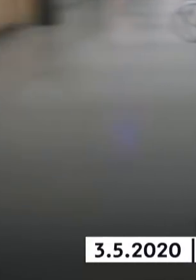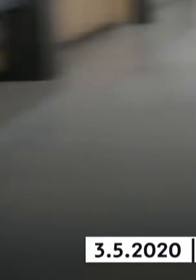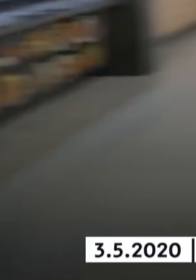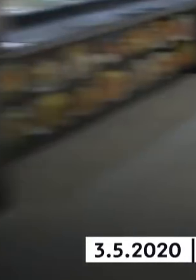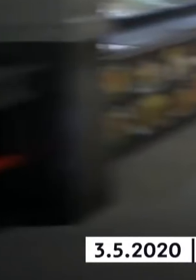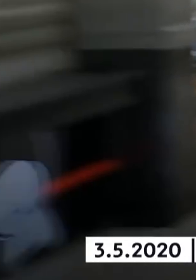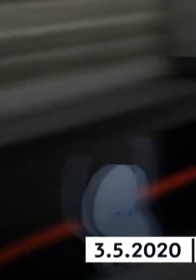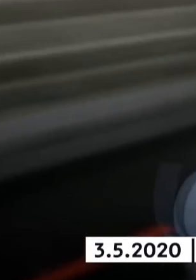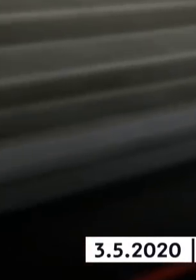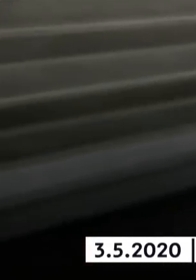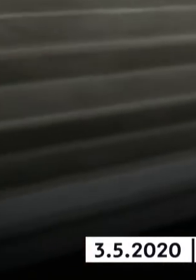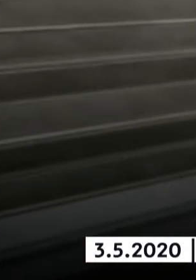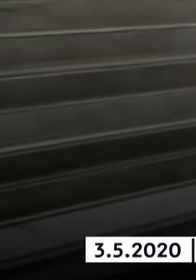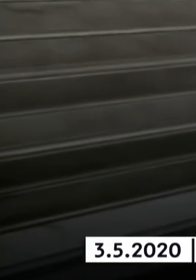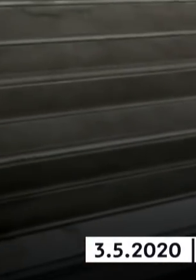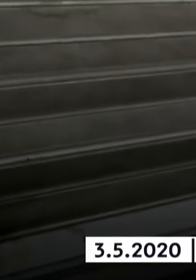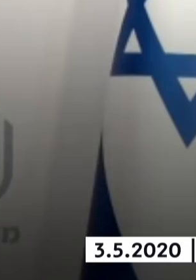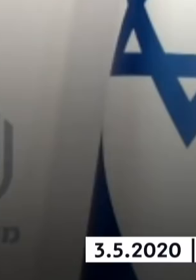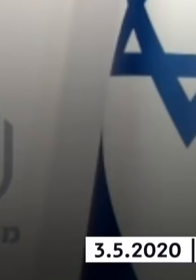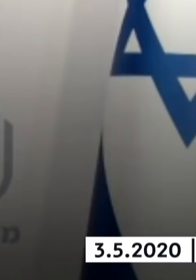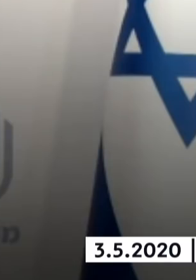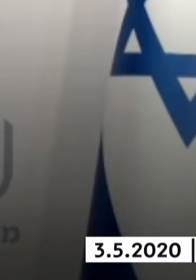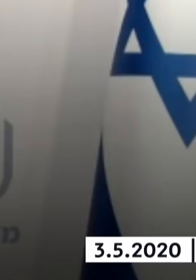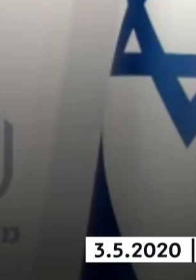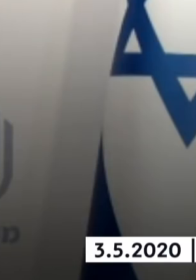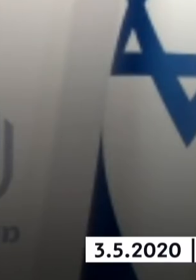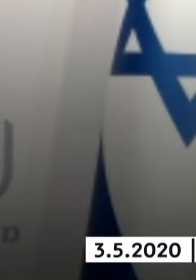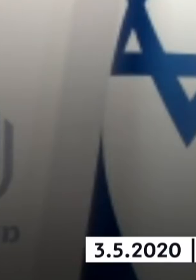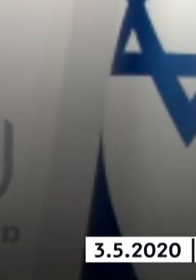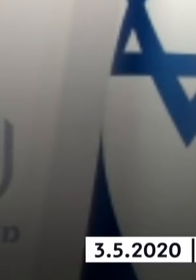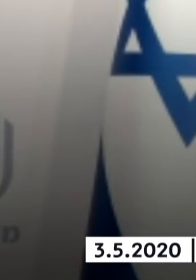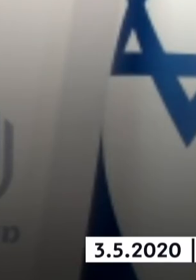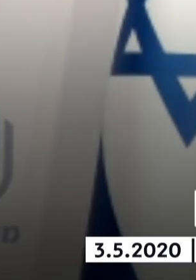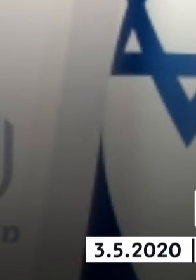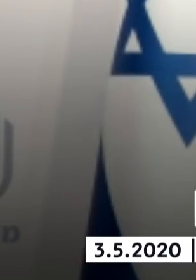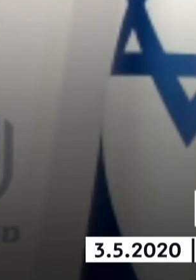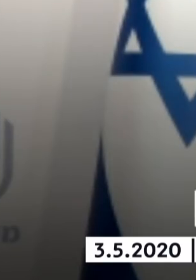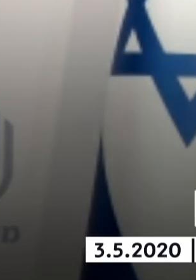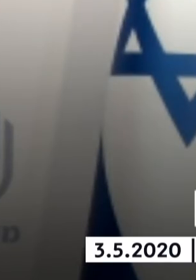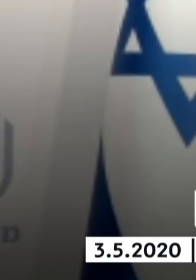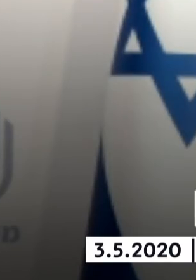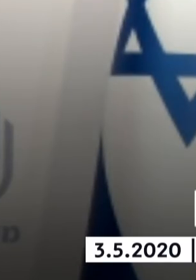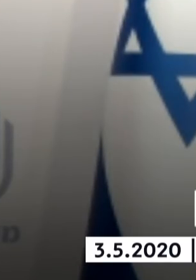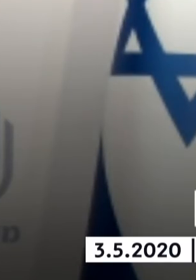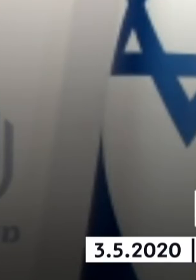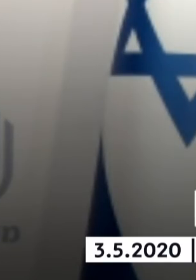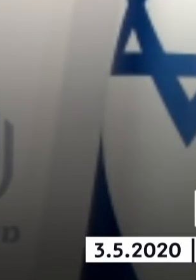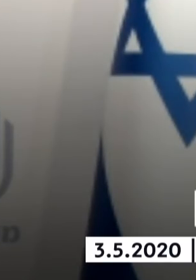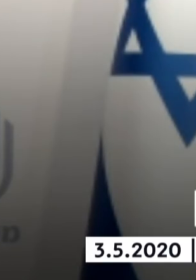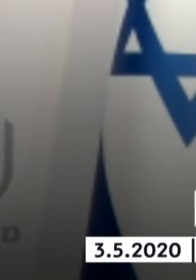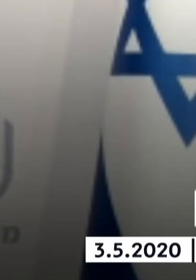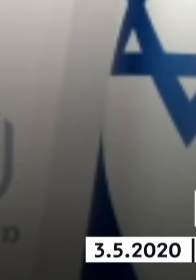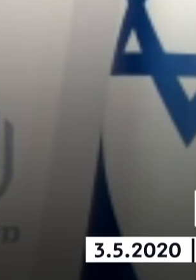מתנגד. הממשלה צפויה להכריע מחר. עם פתיחת הכלכלה נראה עלייה מסוימת, אבל לא כזו שמאיימת למוטט